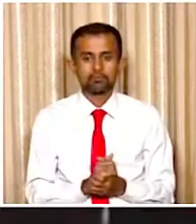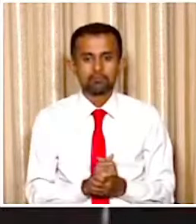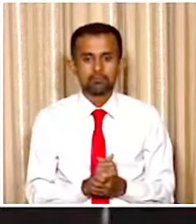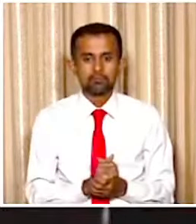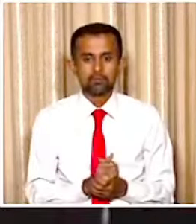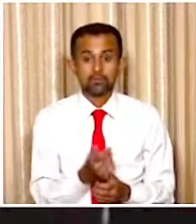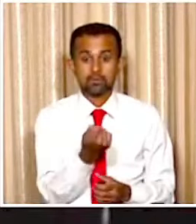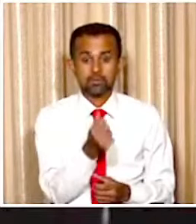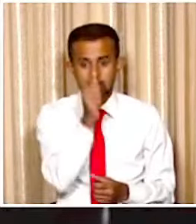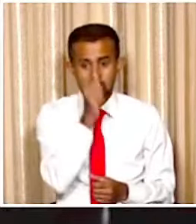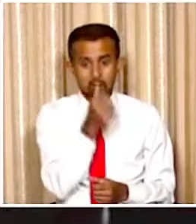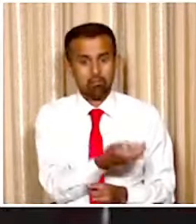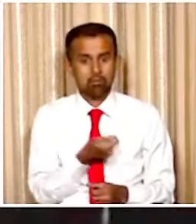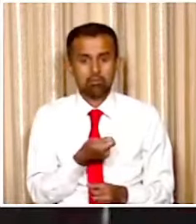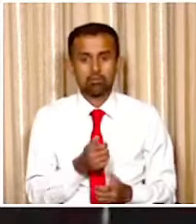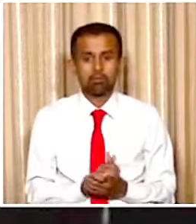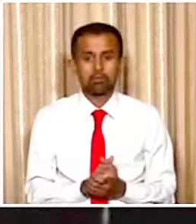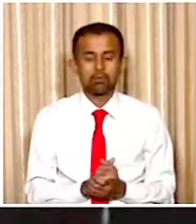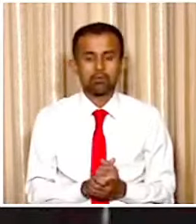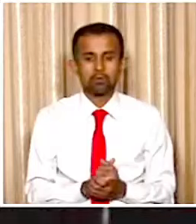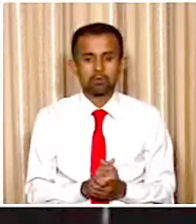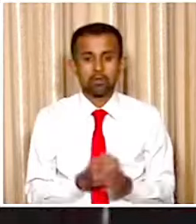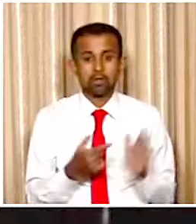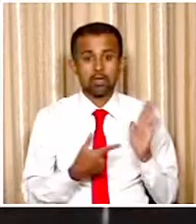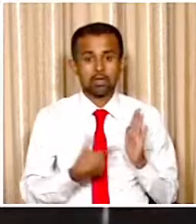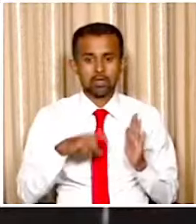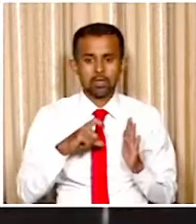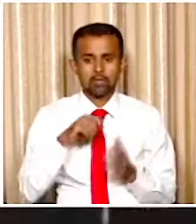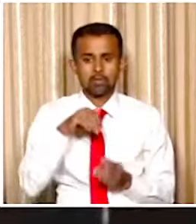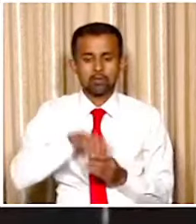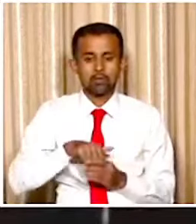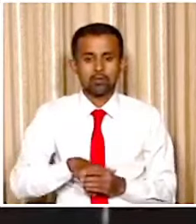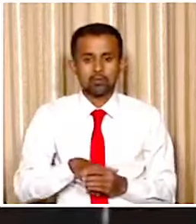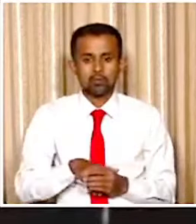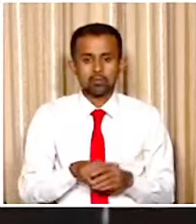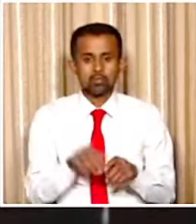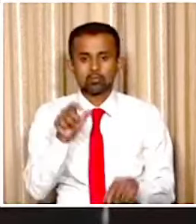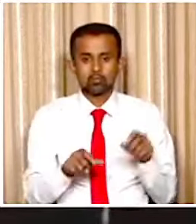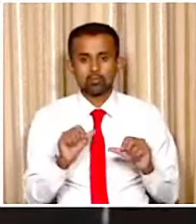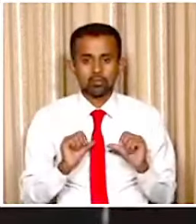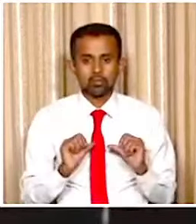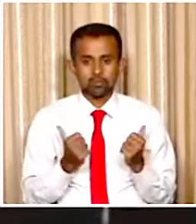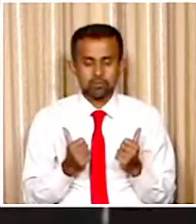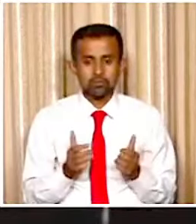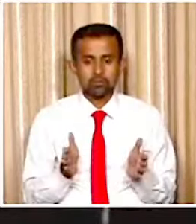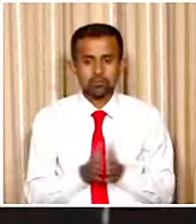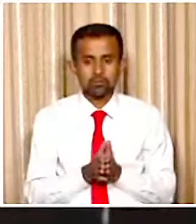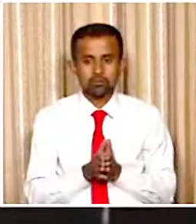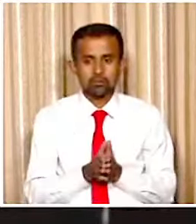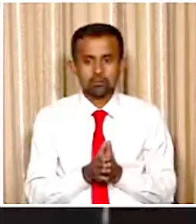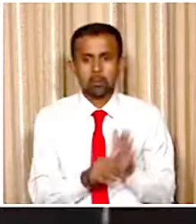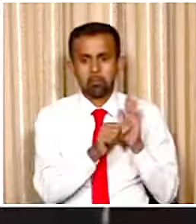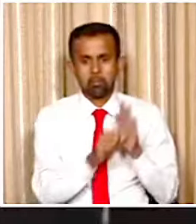කප්පන් ඉල්ලනවා ඒ වගේම මේ තාක්ෂණය ඔස්සේ මිනිස්සුන්ගේ ජීවිතත් එක්ක සෙල්ලම් කරනවා